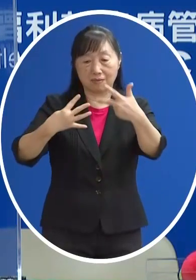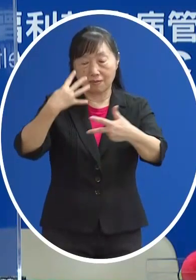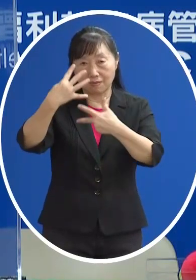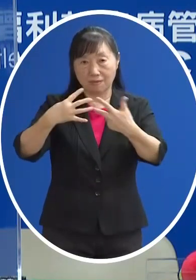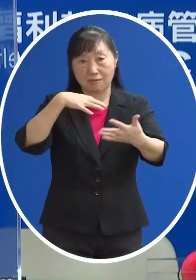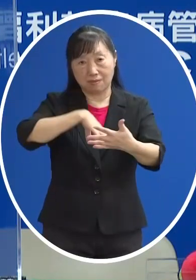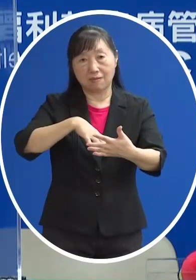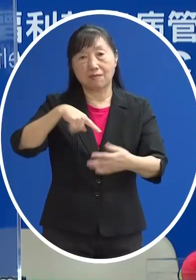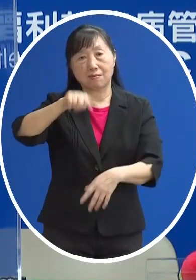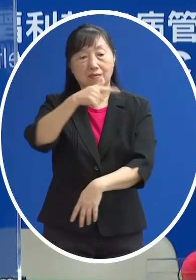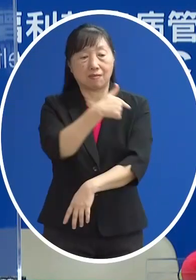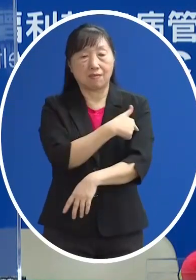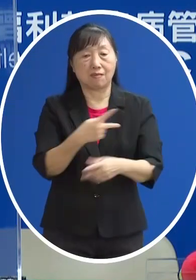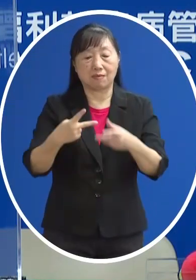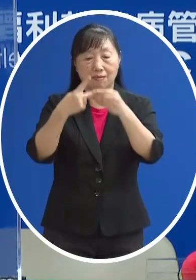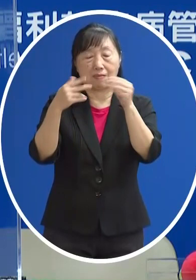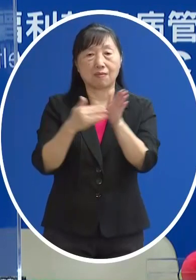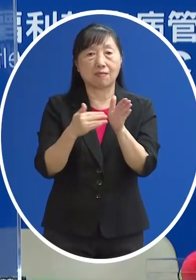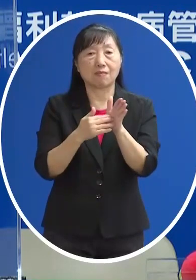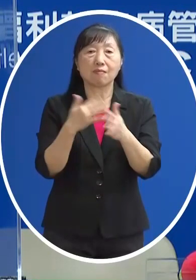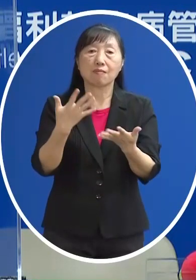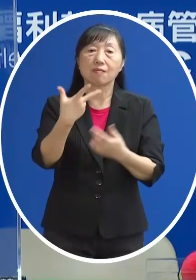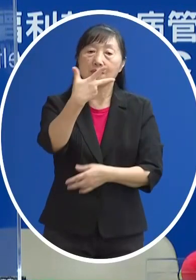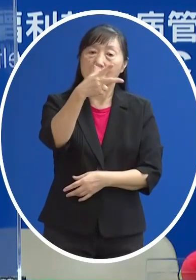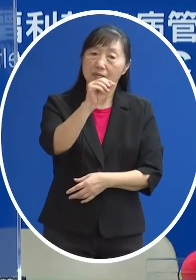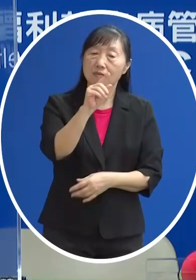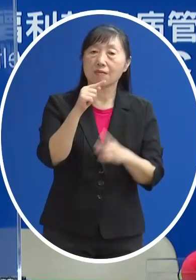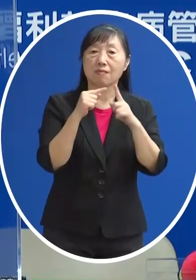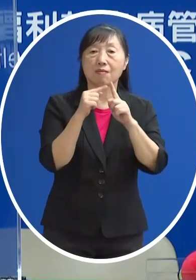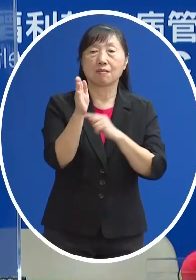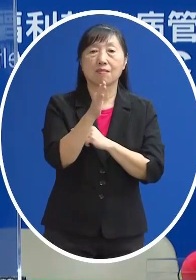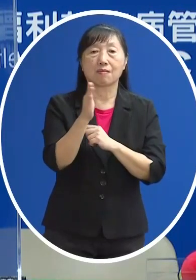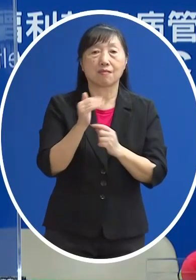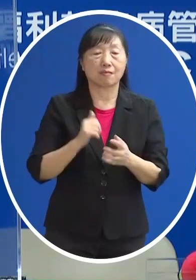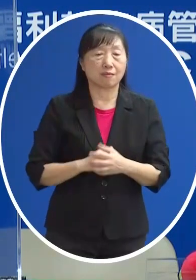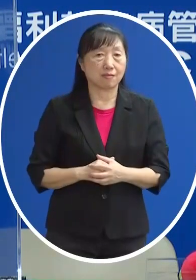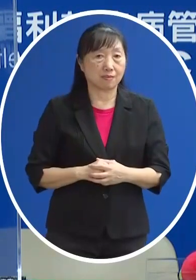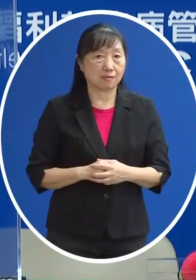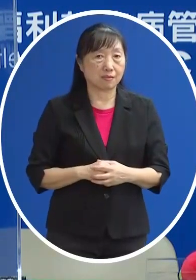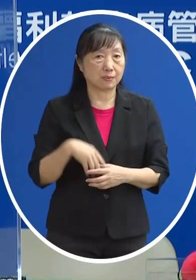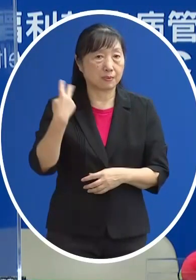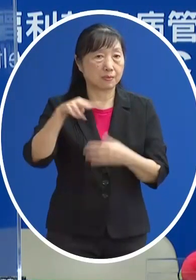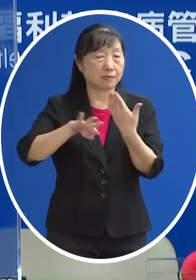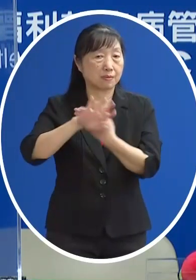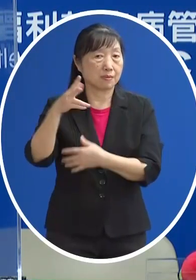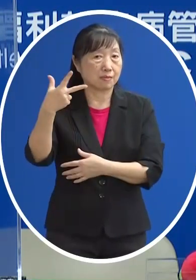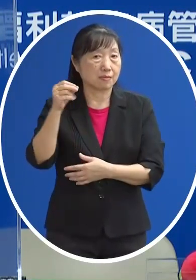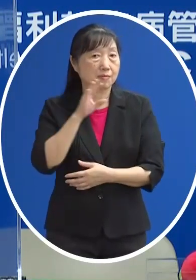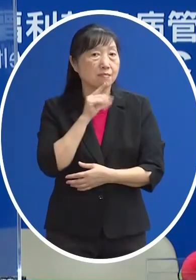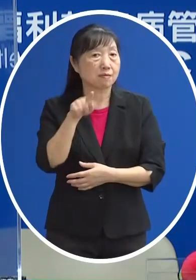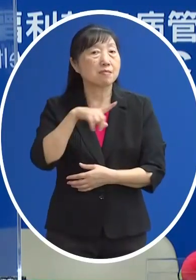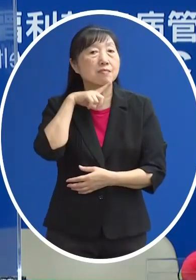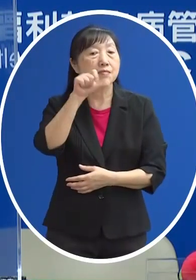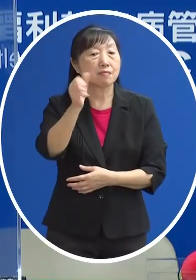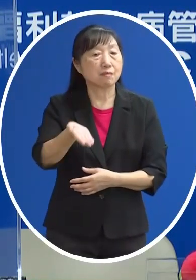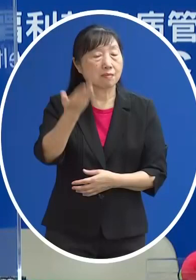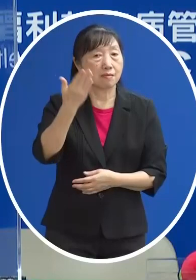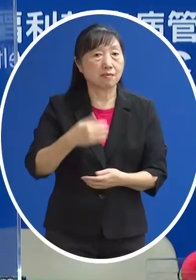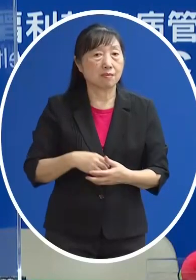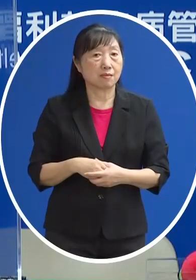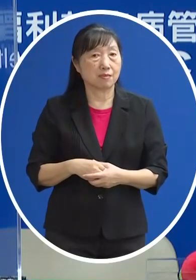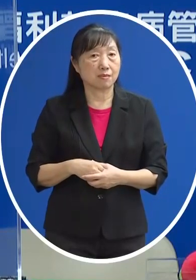去完成的，哈，大概有将近7万人左右。然后另外有7万人是65岁以上